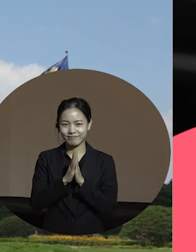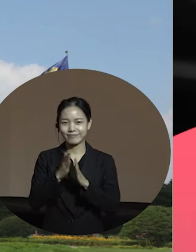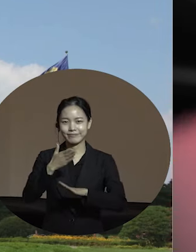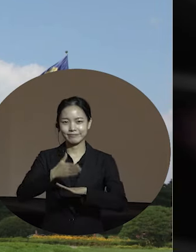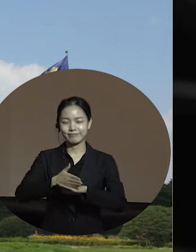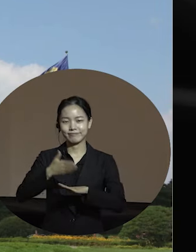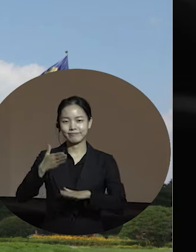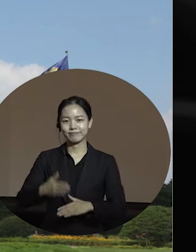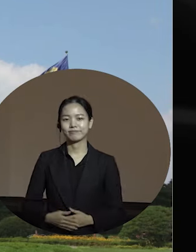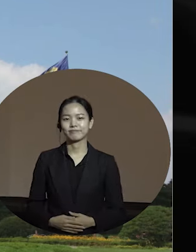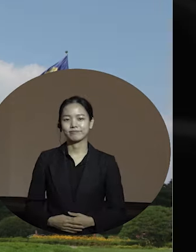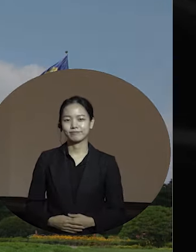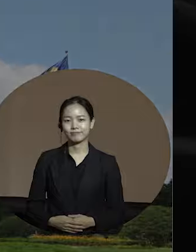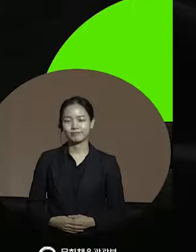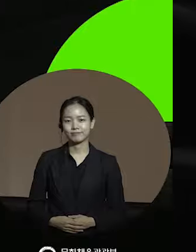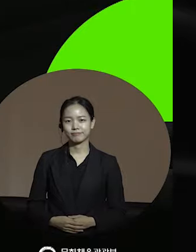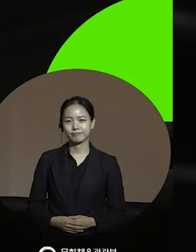고맙습니다.